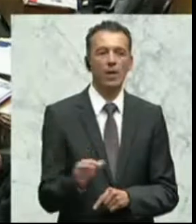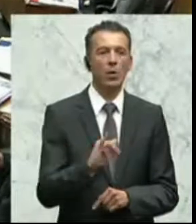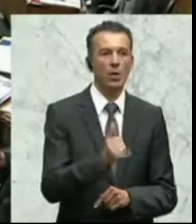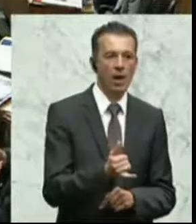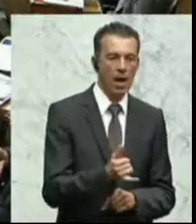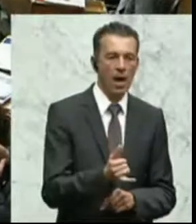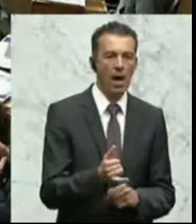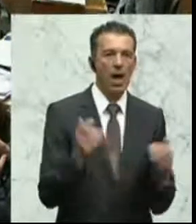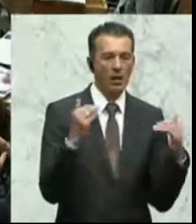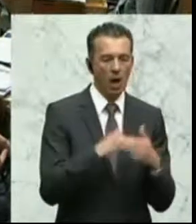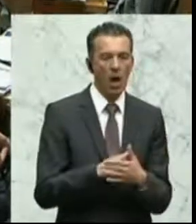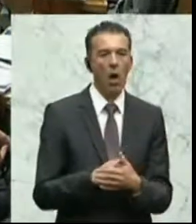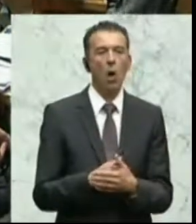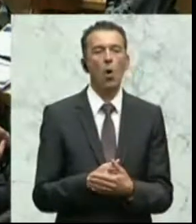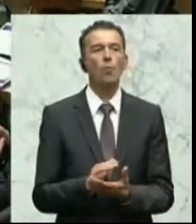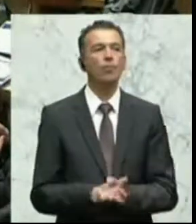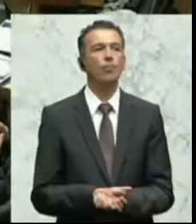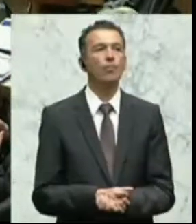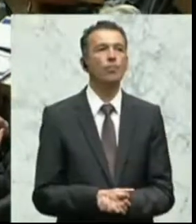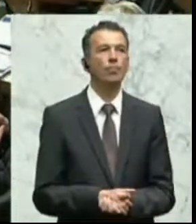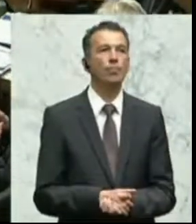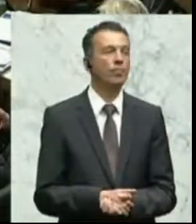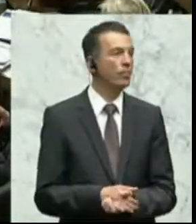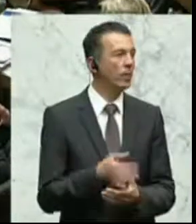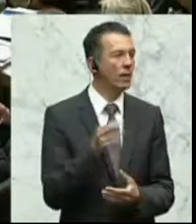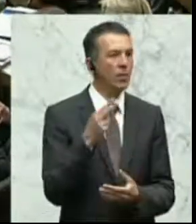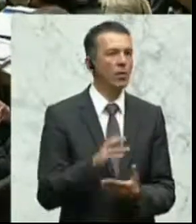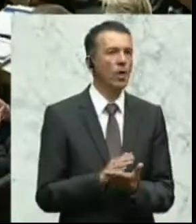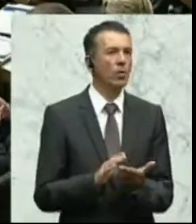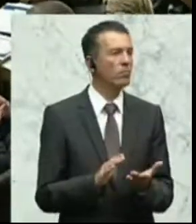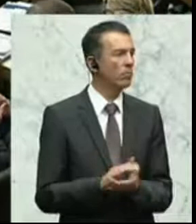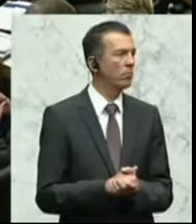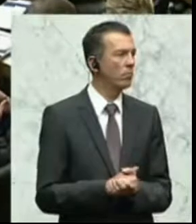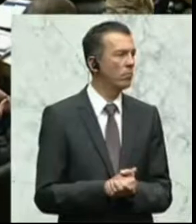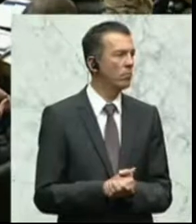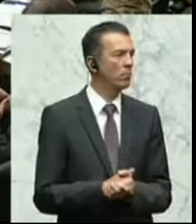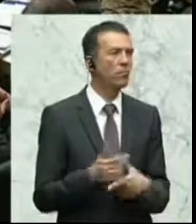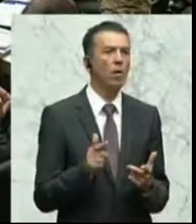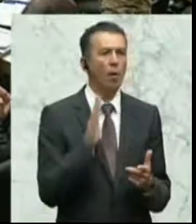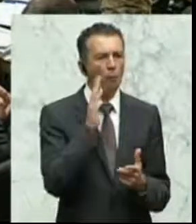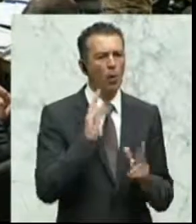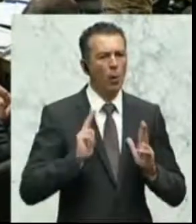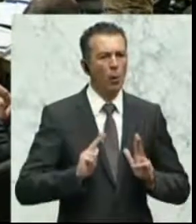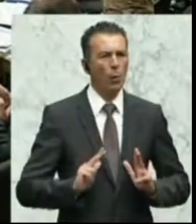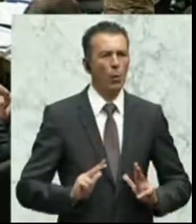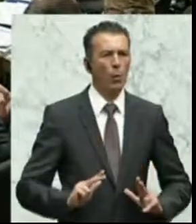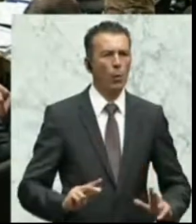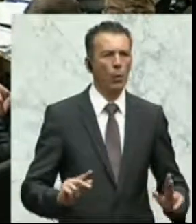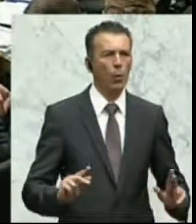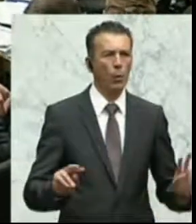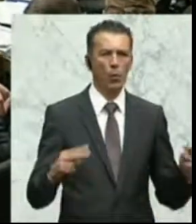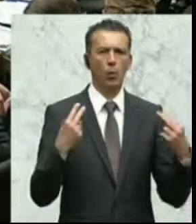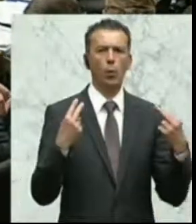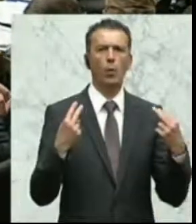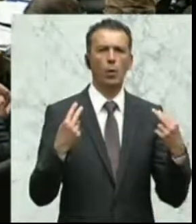grauen Stimmzettel. Meine Damen und Herren, darf ich um etwas Ruhe und Aufmerksamkeit im Saal bitten?